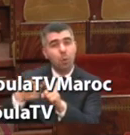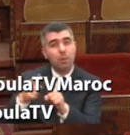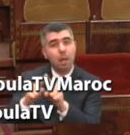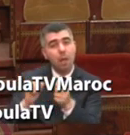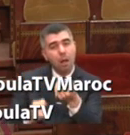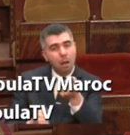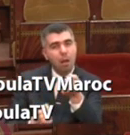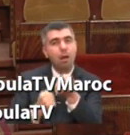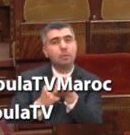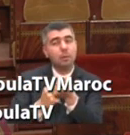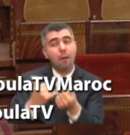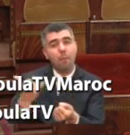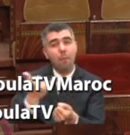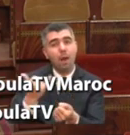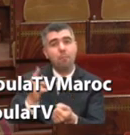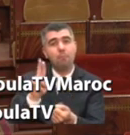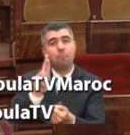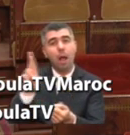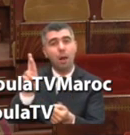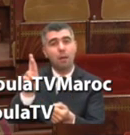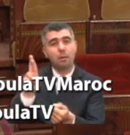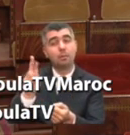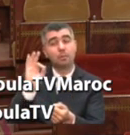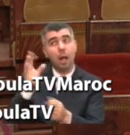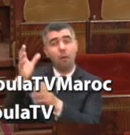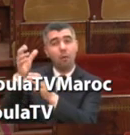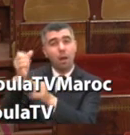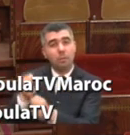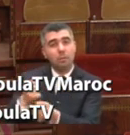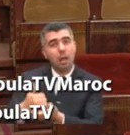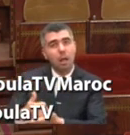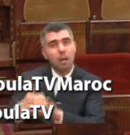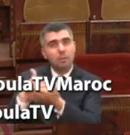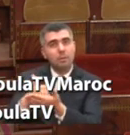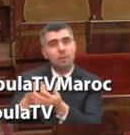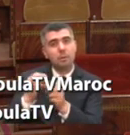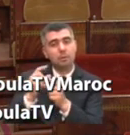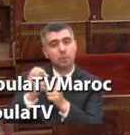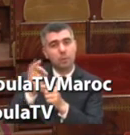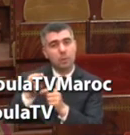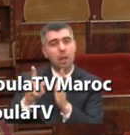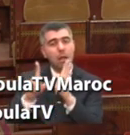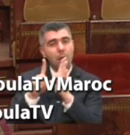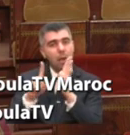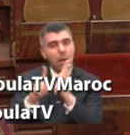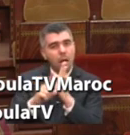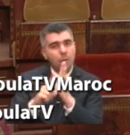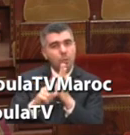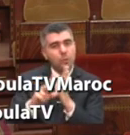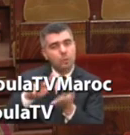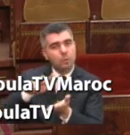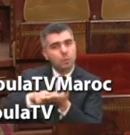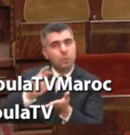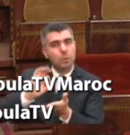الكبيرة التي يقدمها جلالته الفنان المغاربة. عندنا واحد القانون ديال القانون الفنان اللي نحتاج أنه يتنزل